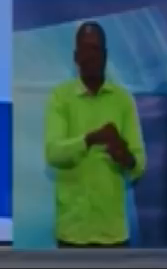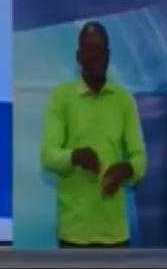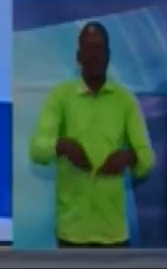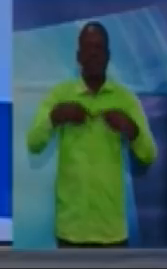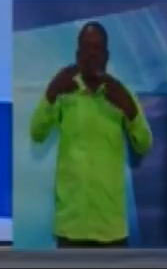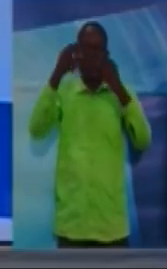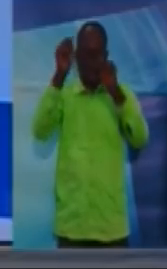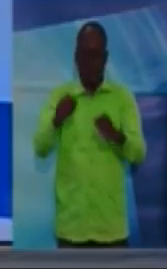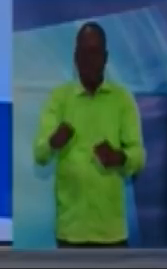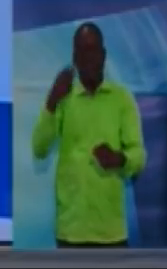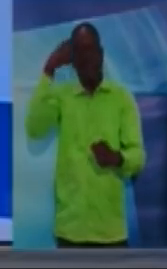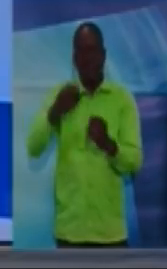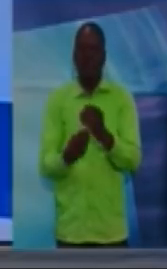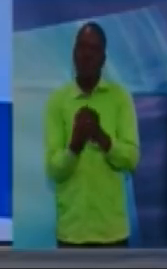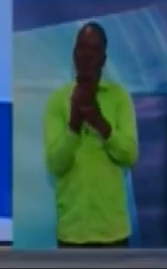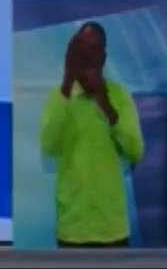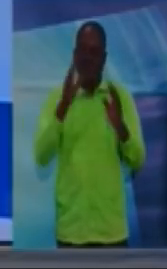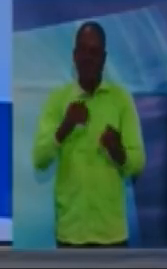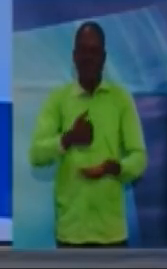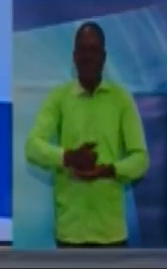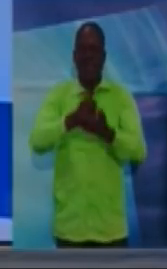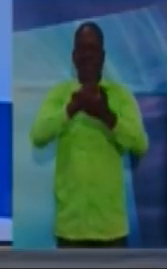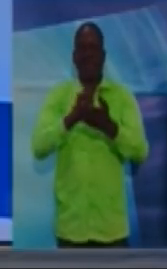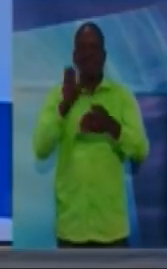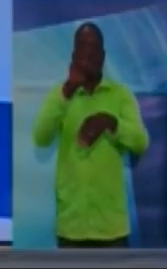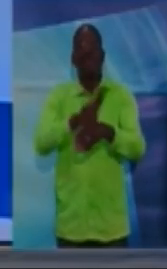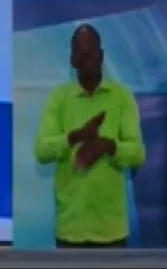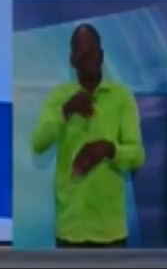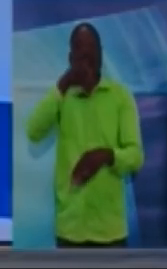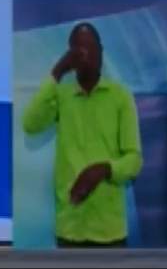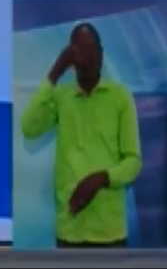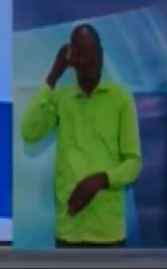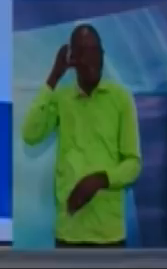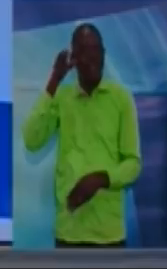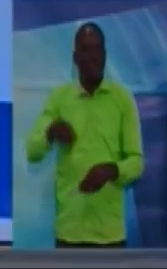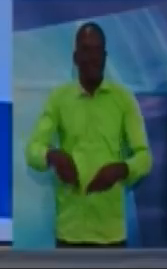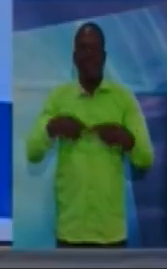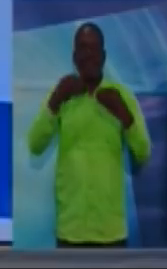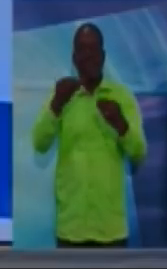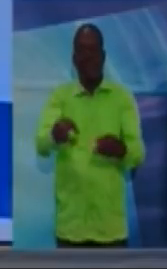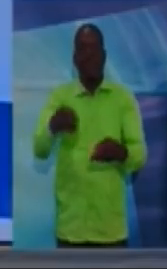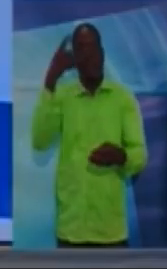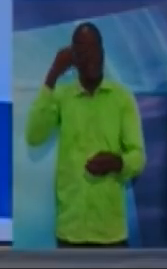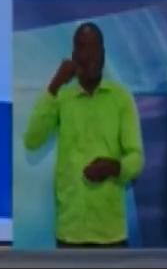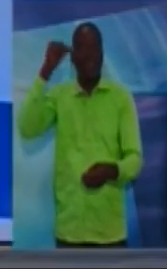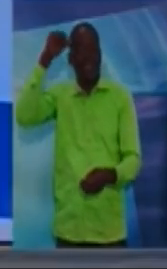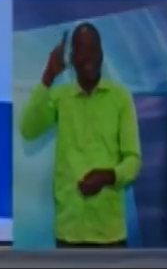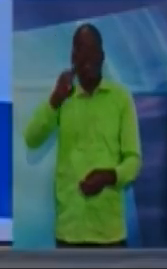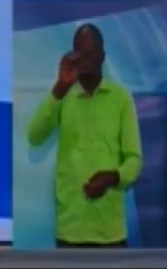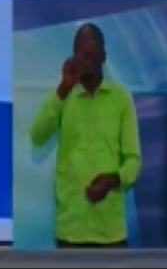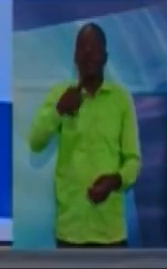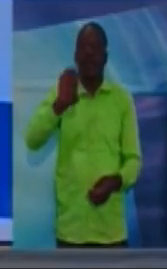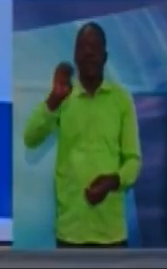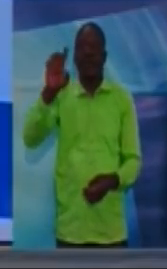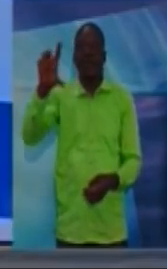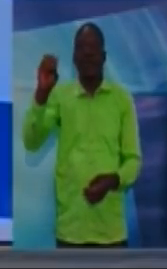rendu possible pour le promoteur grâce à l'appui de la République de Chine. La remise est intervenue hier à Dapelgo dans la